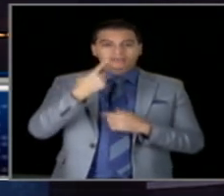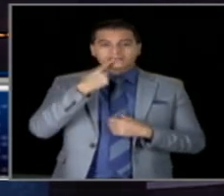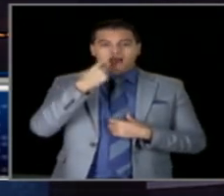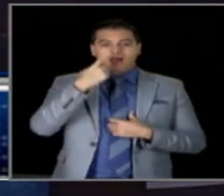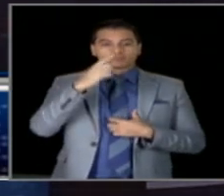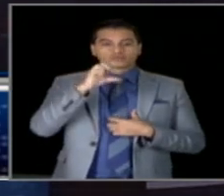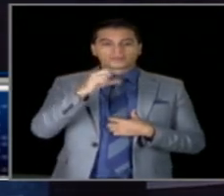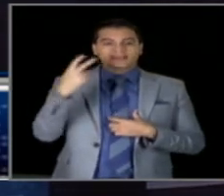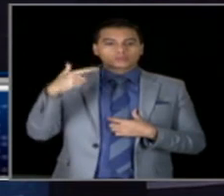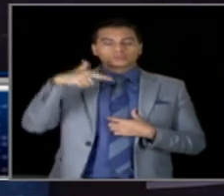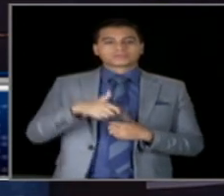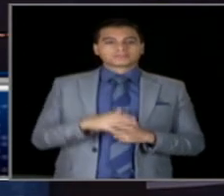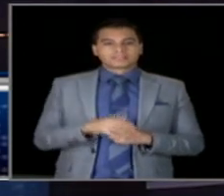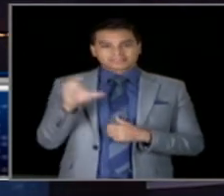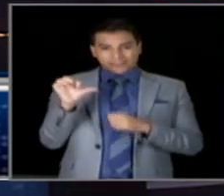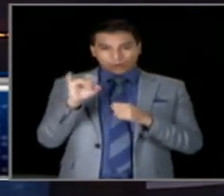1962،